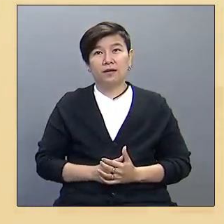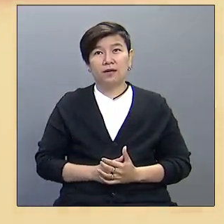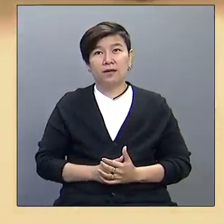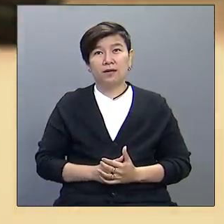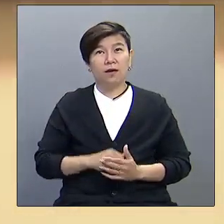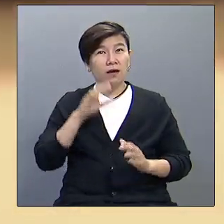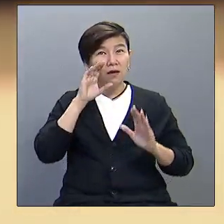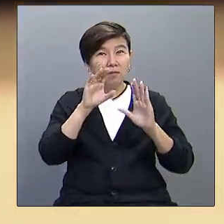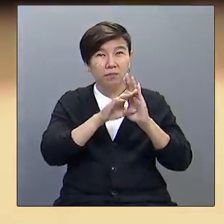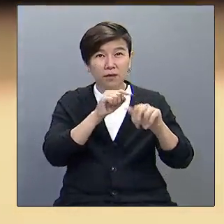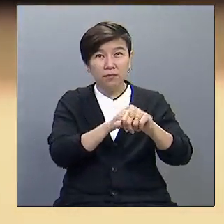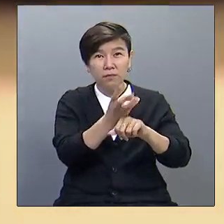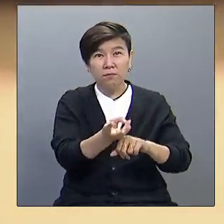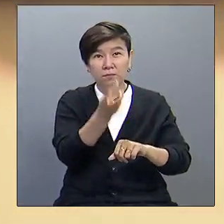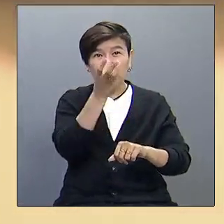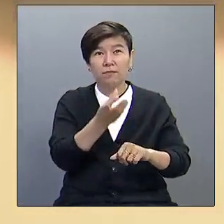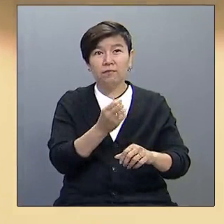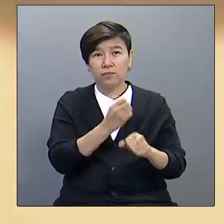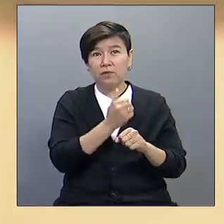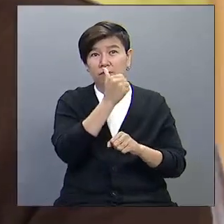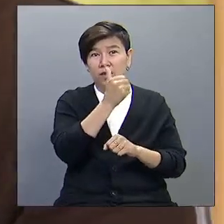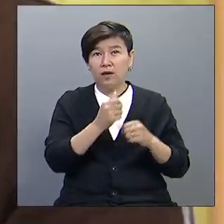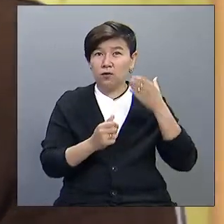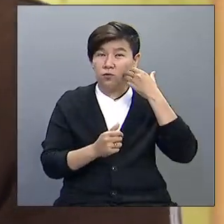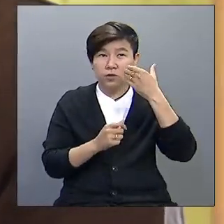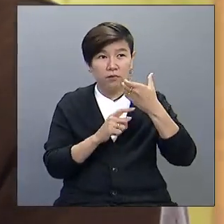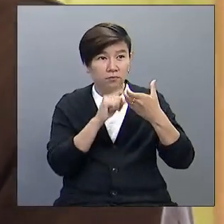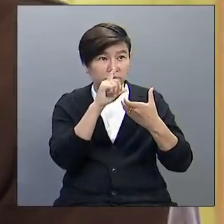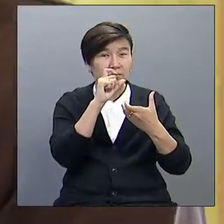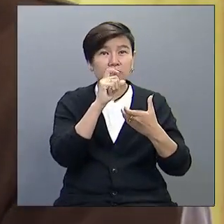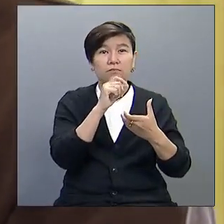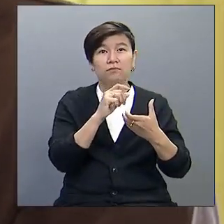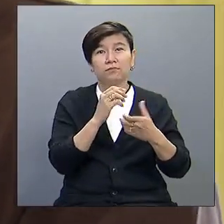กลับเกิดได้ทุกที่โดยเฉพาะกับสิ่งรอบตัว